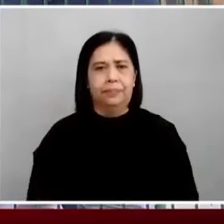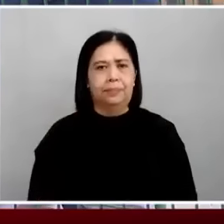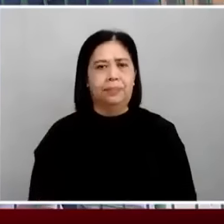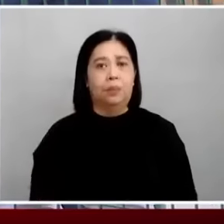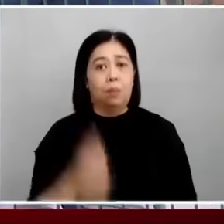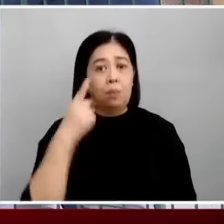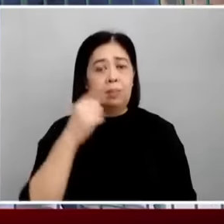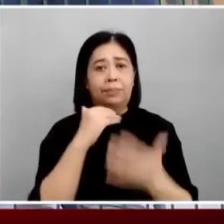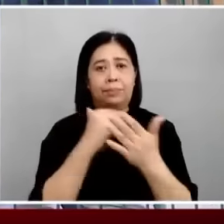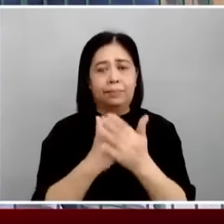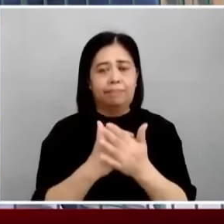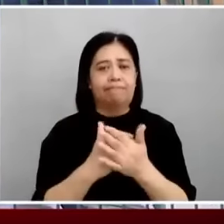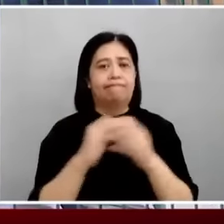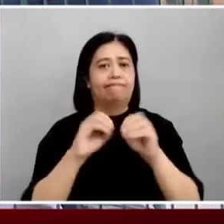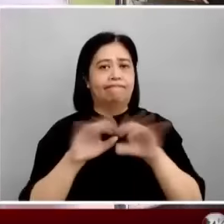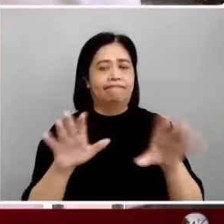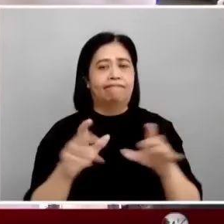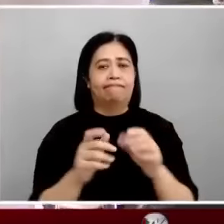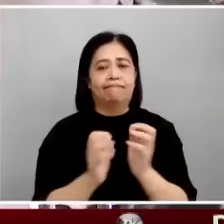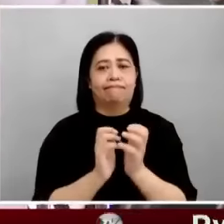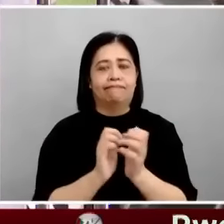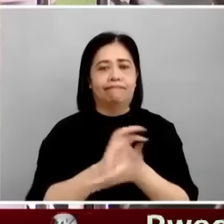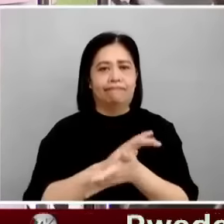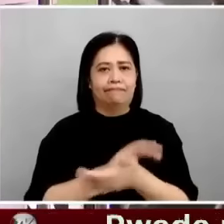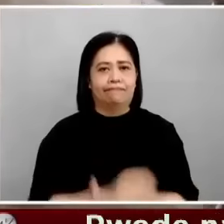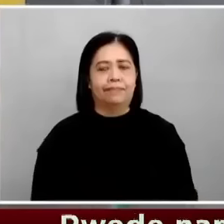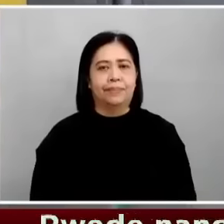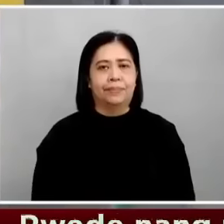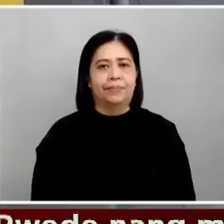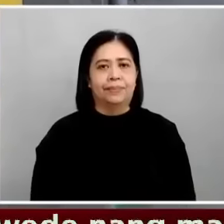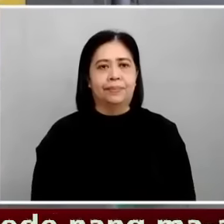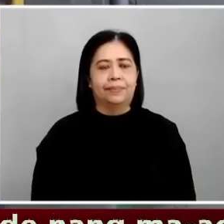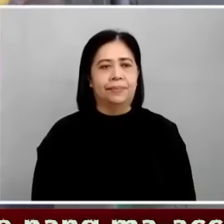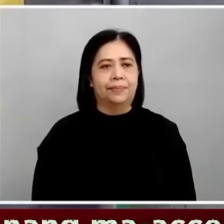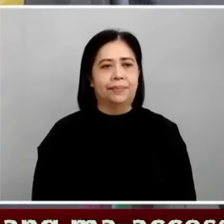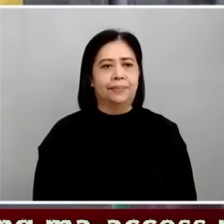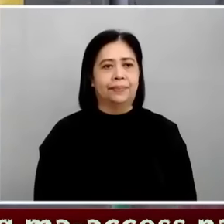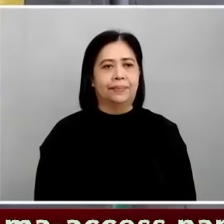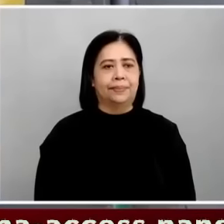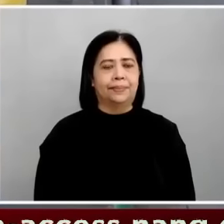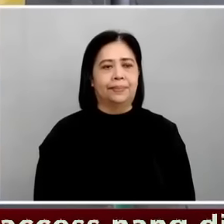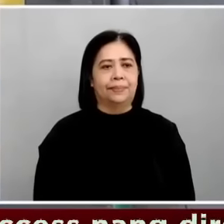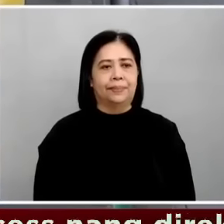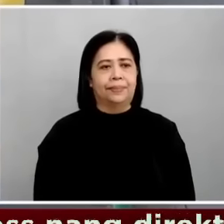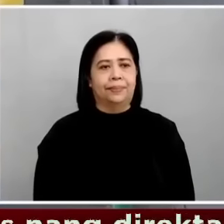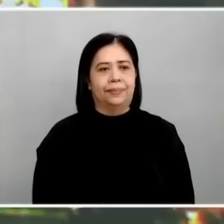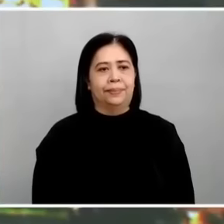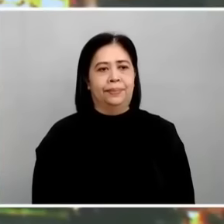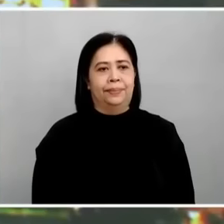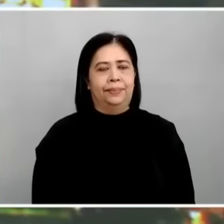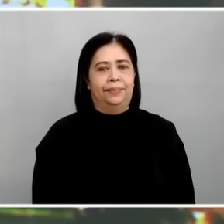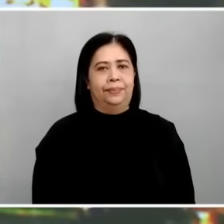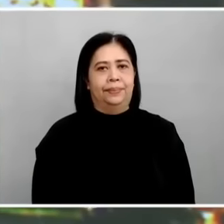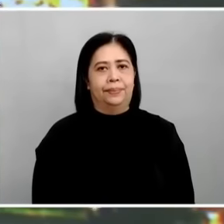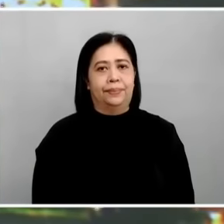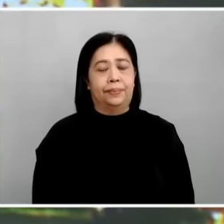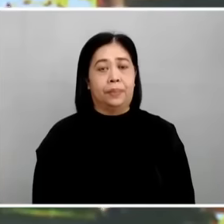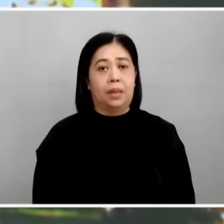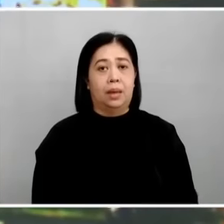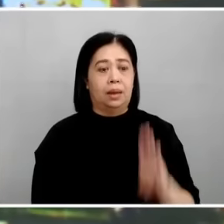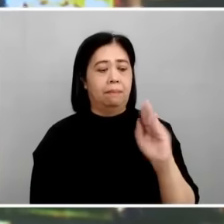maiwasan ang pagkalat ng COVID-19. Jackie Manabat, ABS-CBN News. Sa